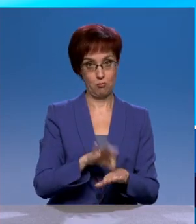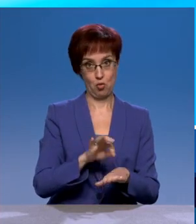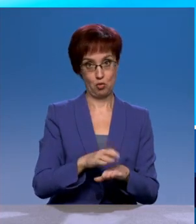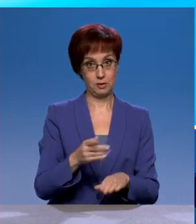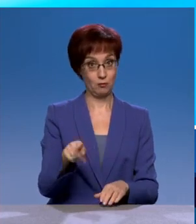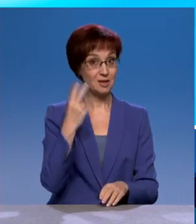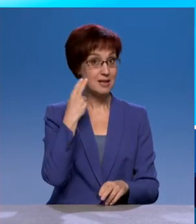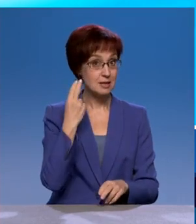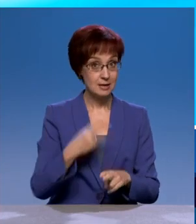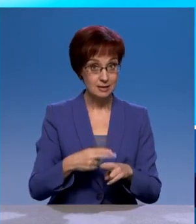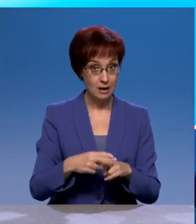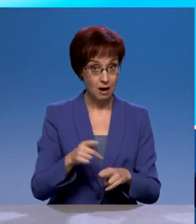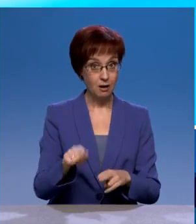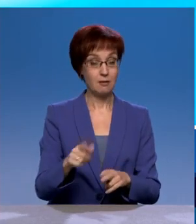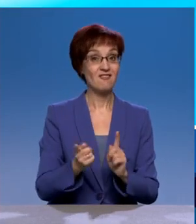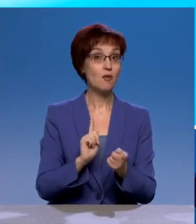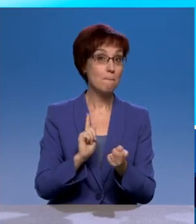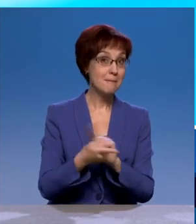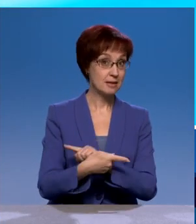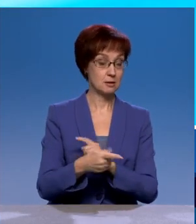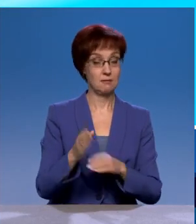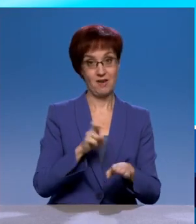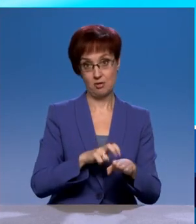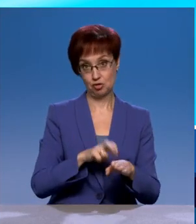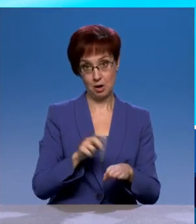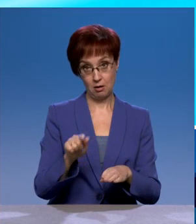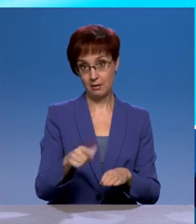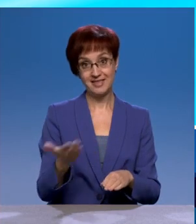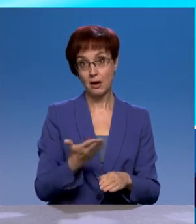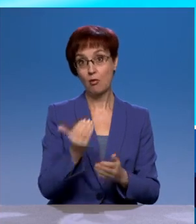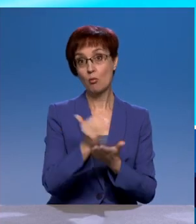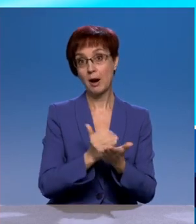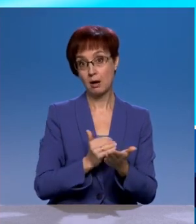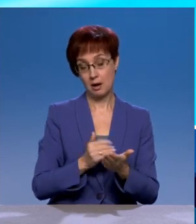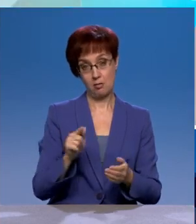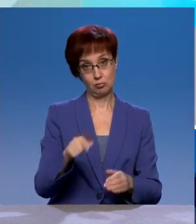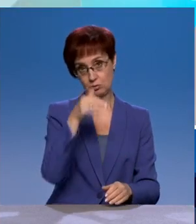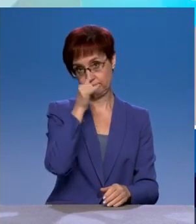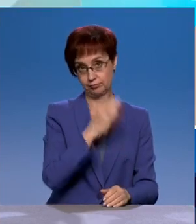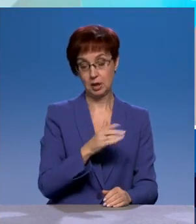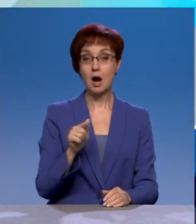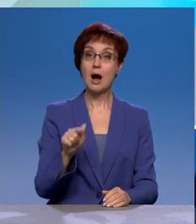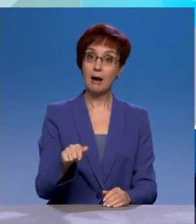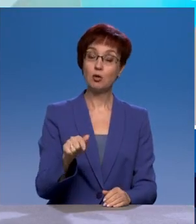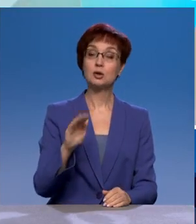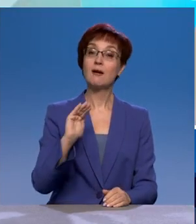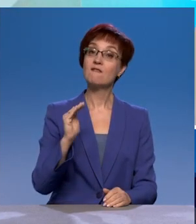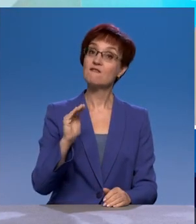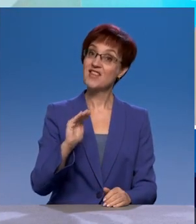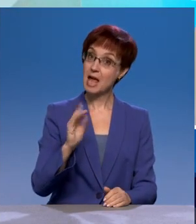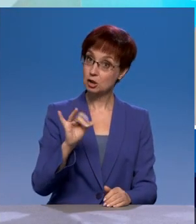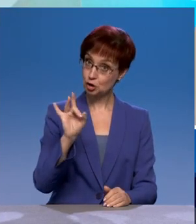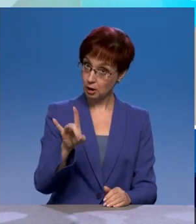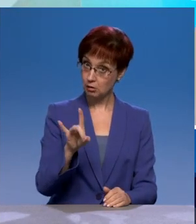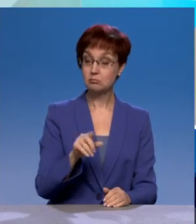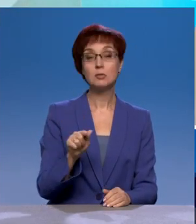за врача. А вот фельдшера, вот эти бы потянули. Но понятно, ваша мысль. Спасибо Мария большое. Мария буквально сняла